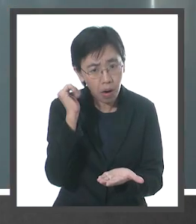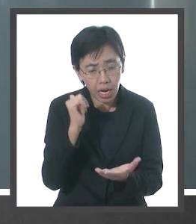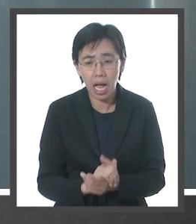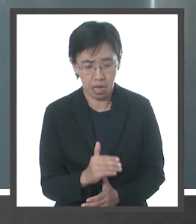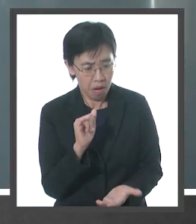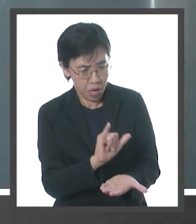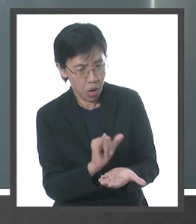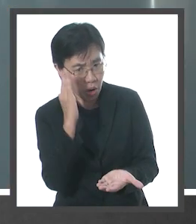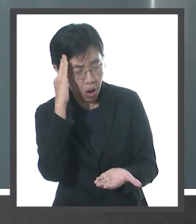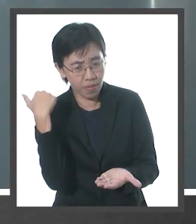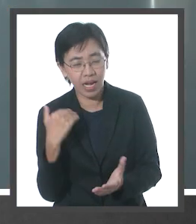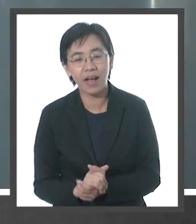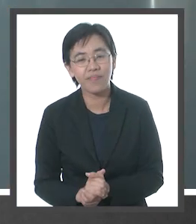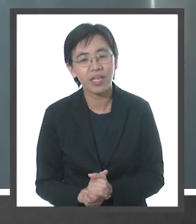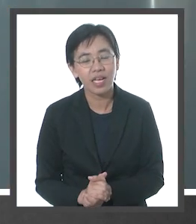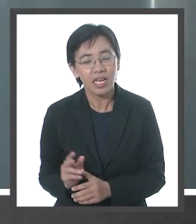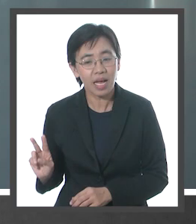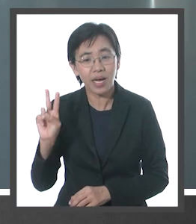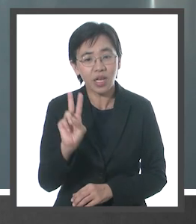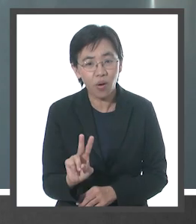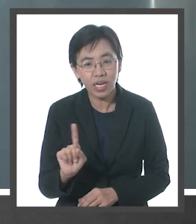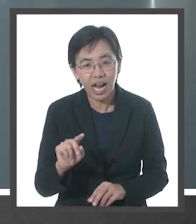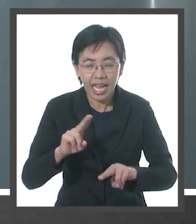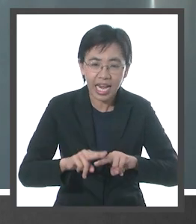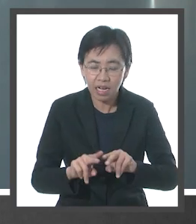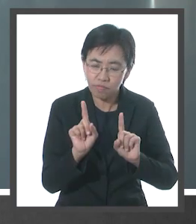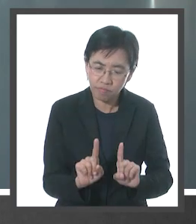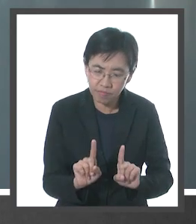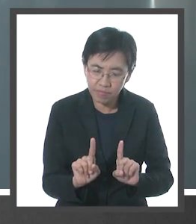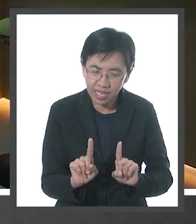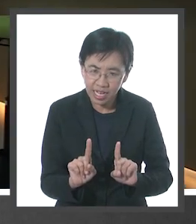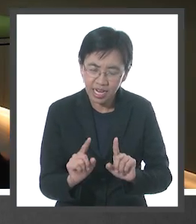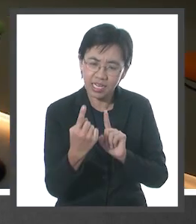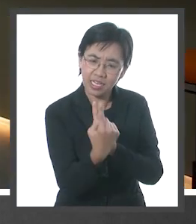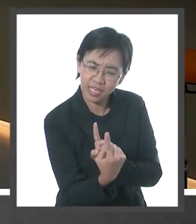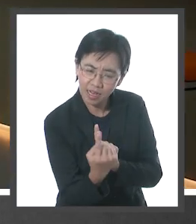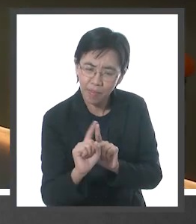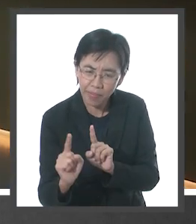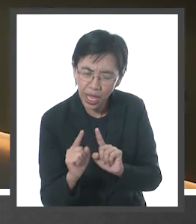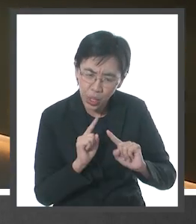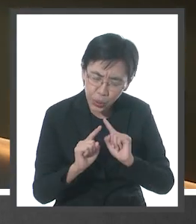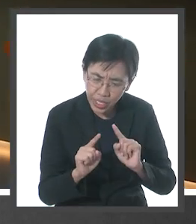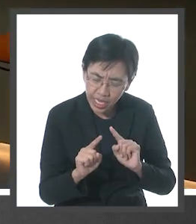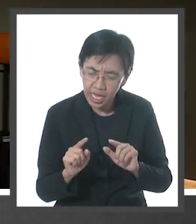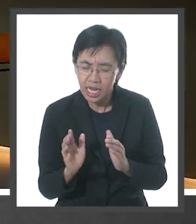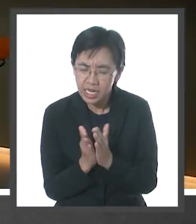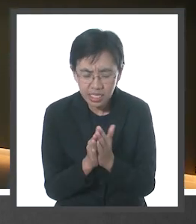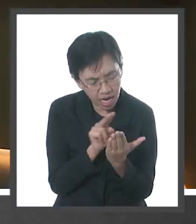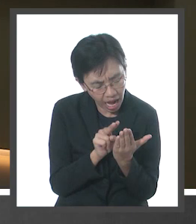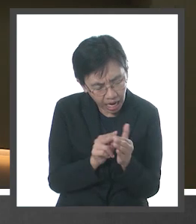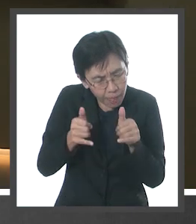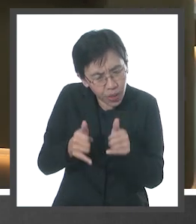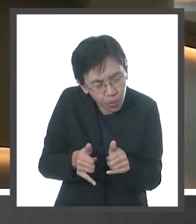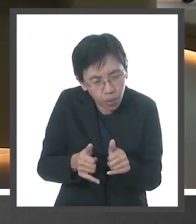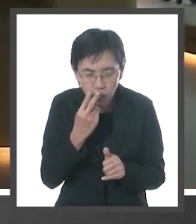ช่ค่ะแล้วก็ถ้ามา2คนเขาจะนั่งกันแบบนี้หรือเขาจะนั่งข้างๆกันขึ้นอยู่กับว่าเขาคุยกันหรือเขานั่งอ่านหนังสือด้วยกันเราก็จ